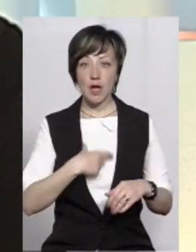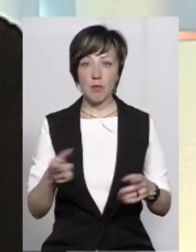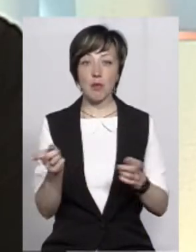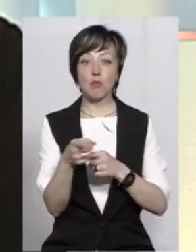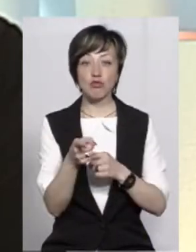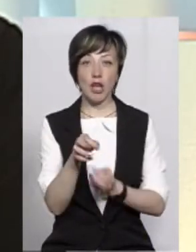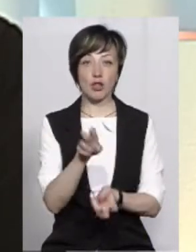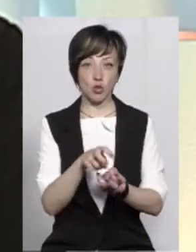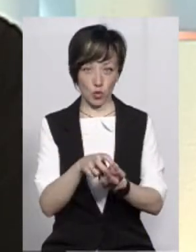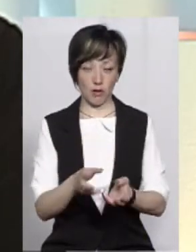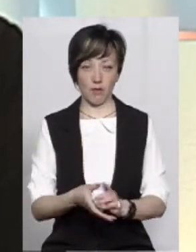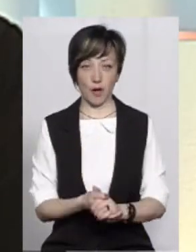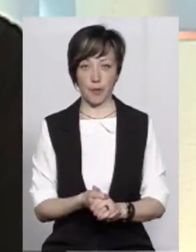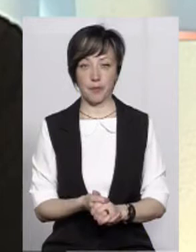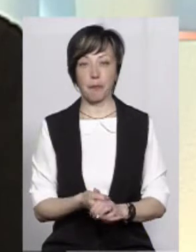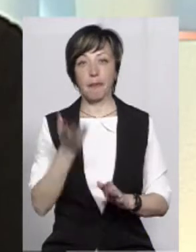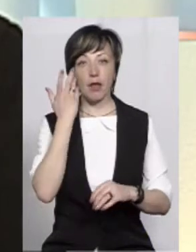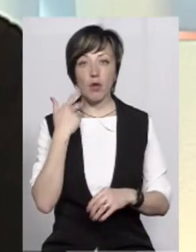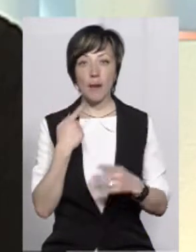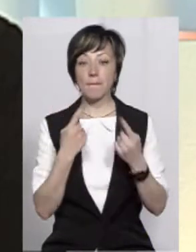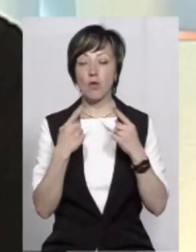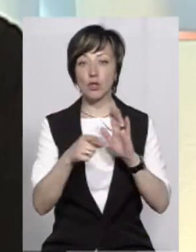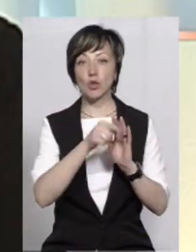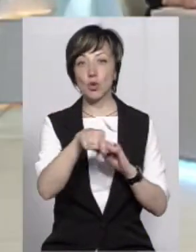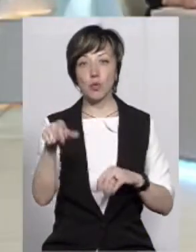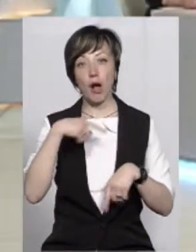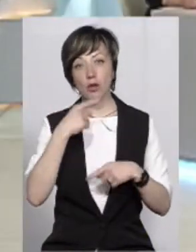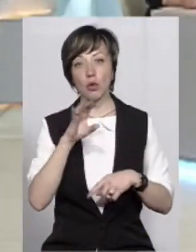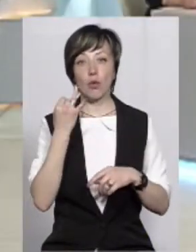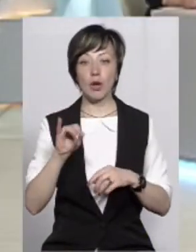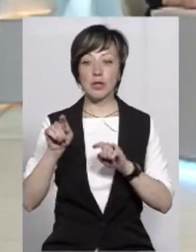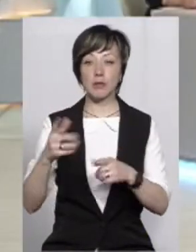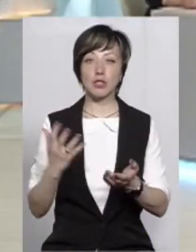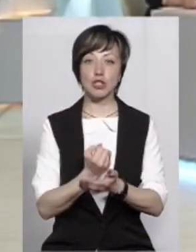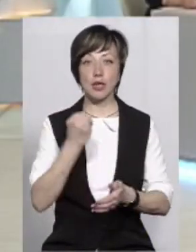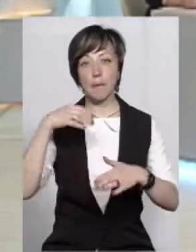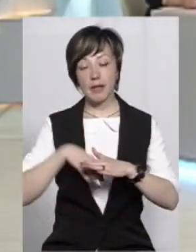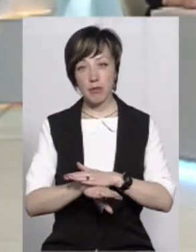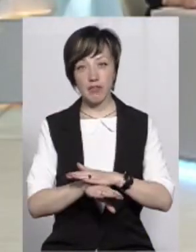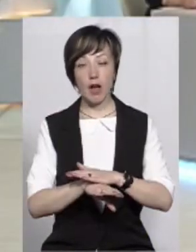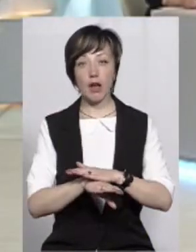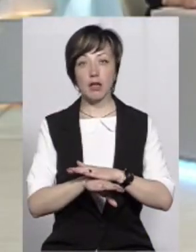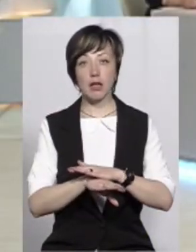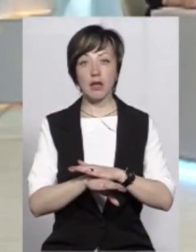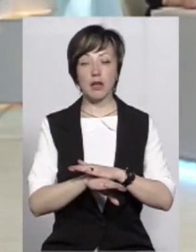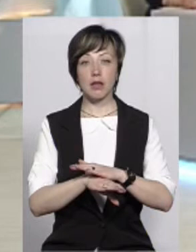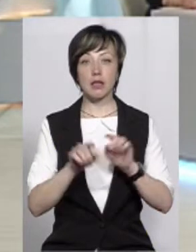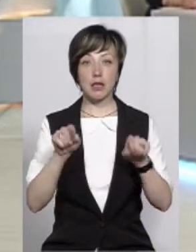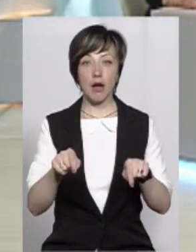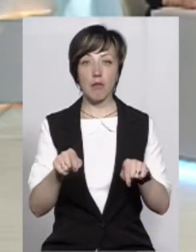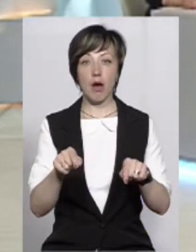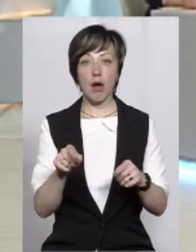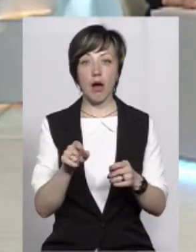розплоджують тих самих мишей, тих самих щурів. Коли поговориш з людьми, люди кажуть, ой, там ми зайшли в підвал до нас, і